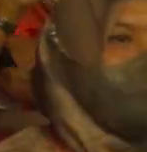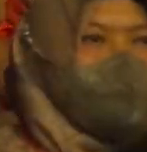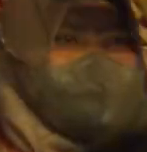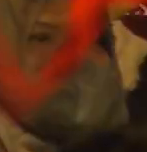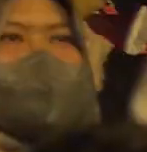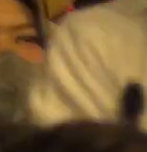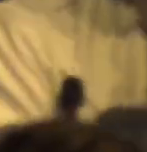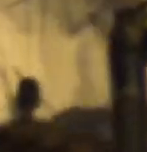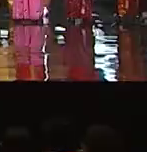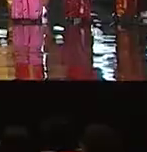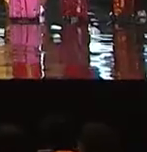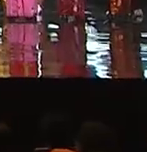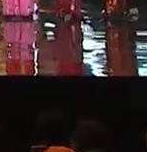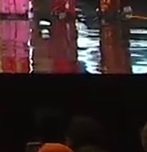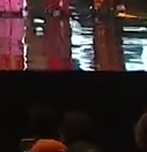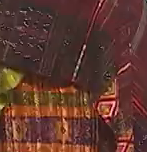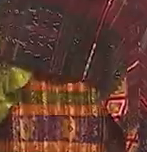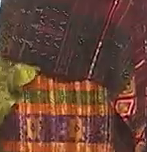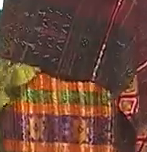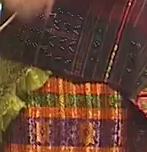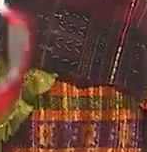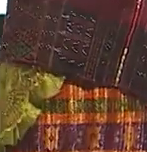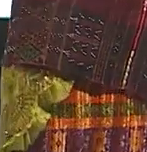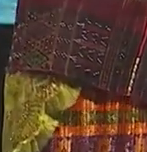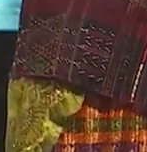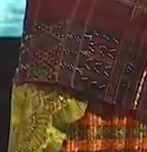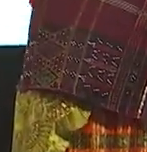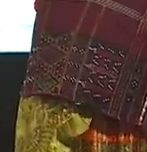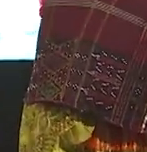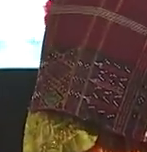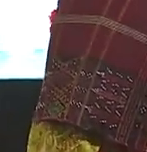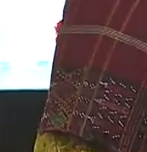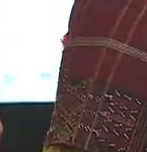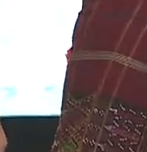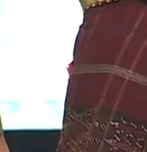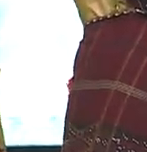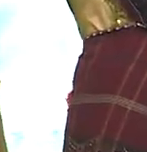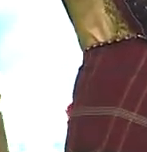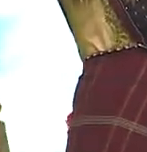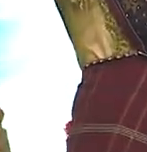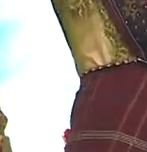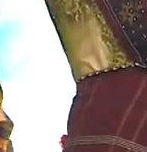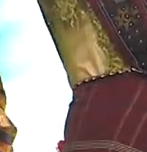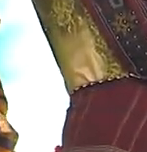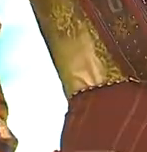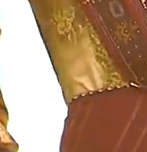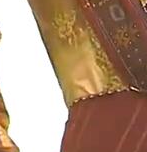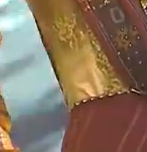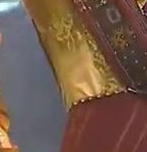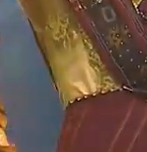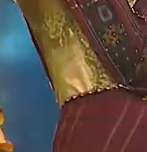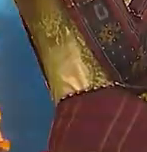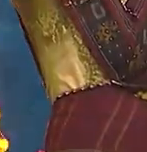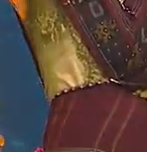Ayo kita juga untuk Indonesia selamat dari guru nasional 2022